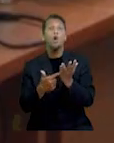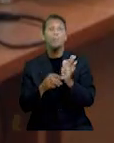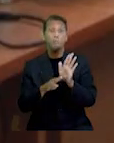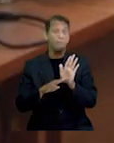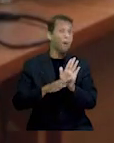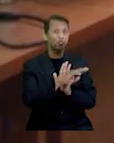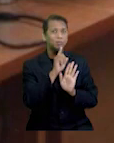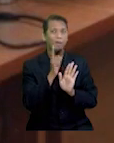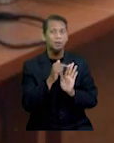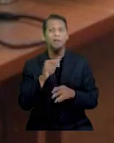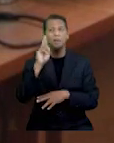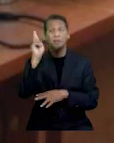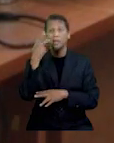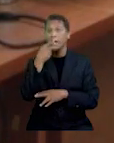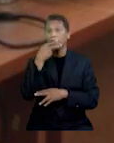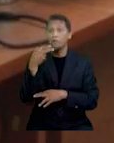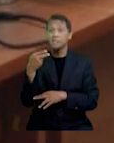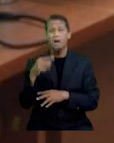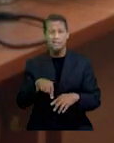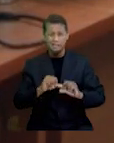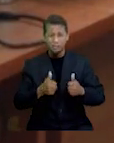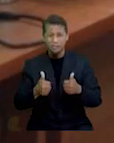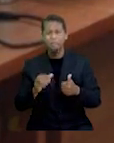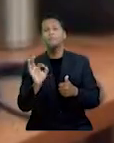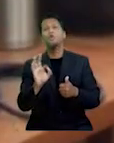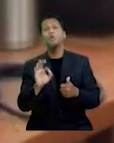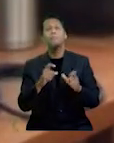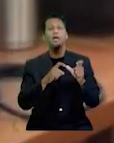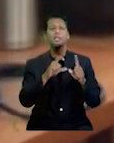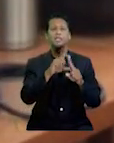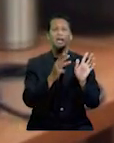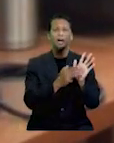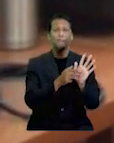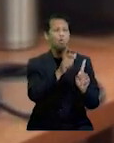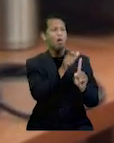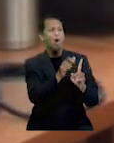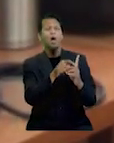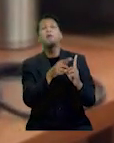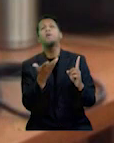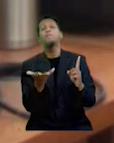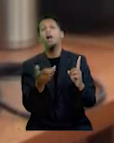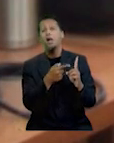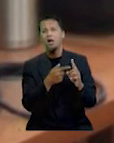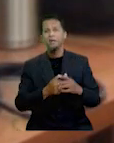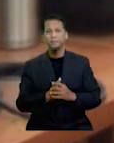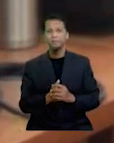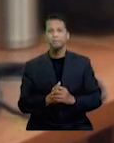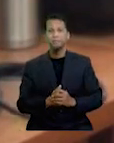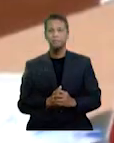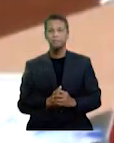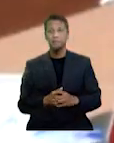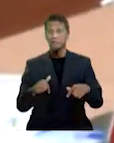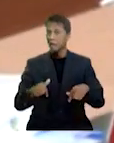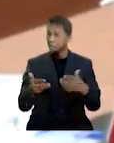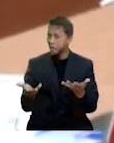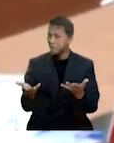Pemerintah Indonesia masih belum menyiapkan sumber daya manusia agar mampu menghadapi revolusi teknologi yang semakin maju. Akibatnya, tak sedikit